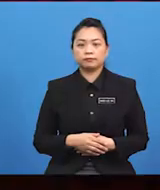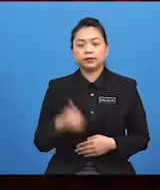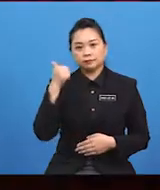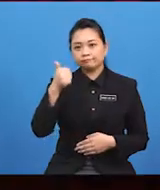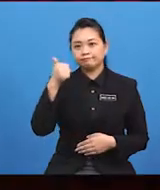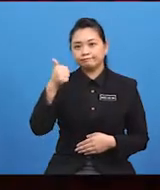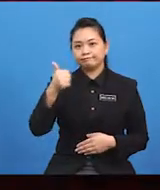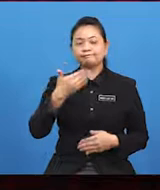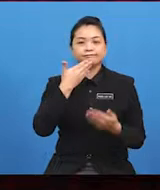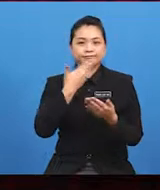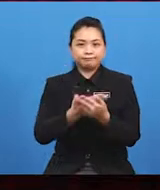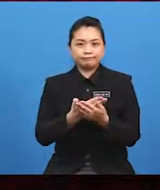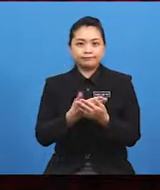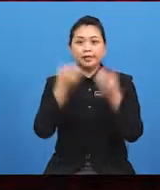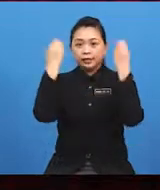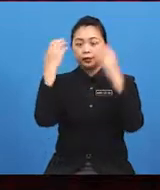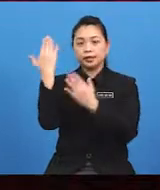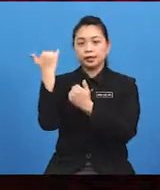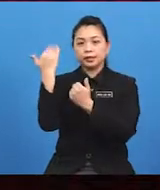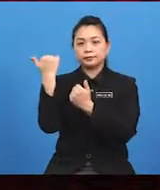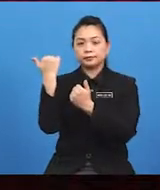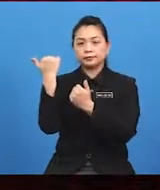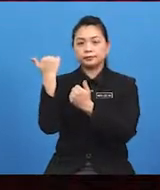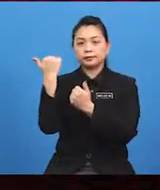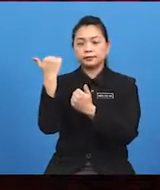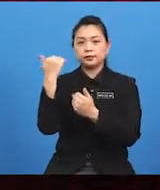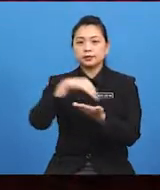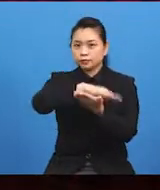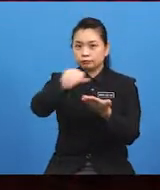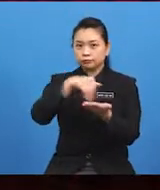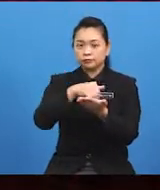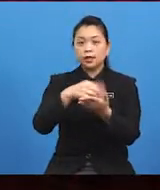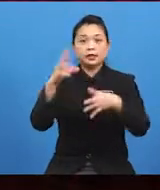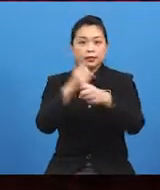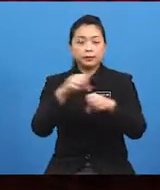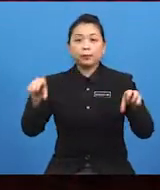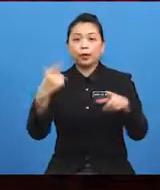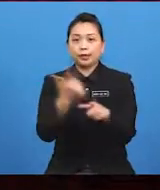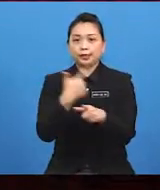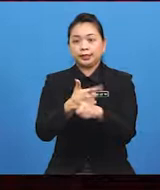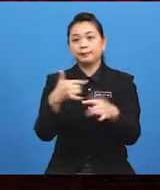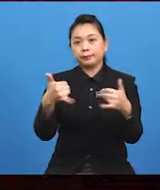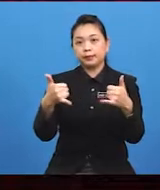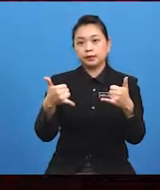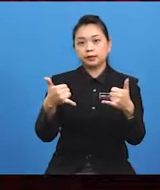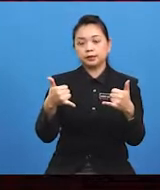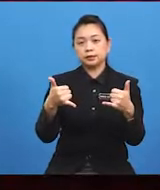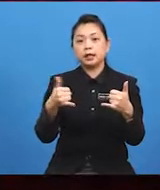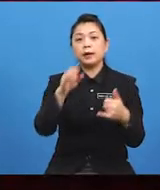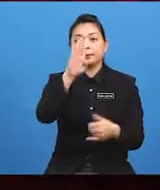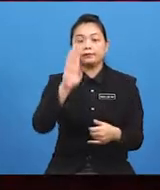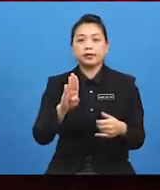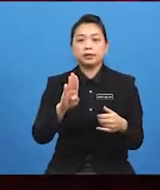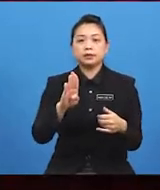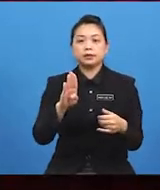Bagus, Nor. Terima kasih. Cikgu harap Nor serta murid-murid dapat membuat latihan memainkan arpeggio B flat